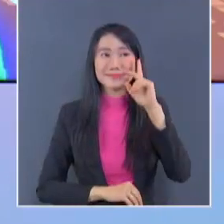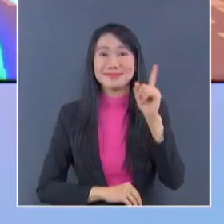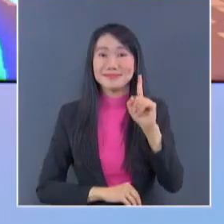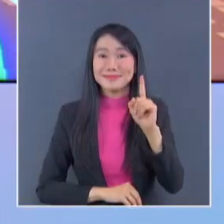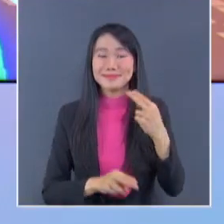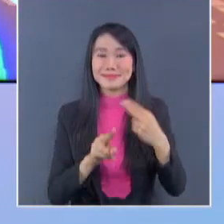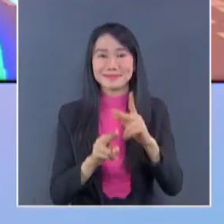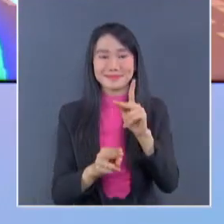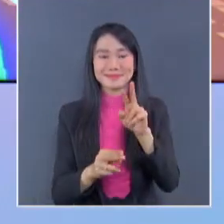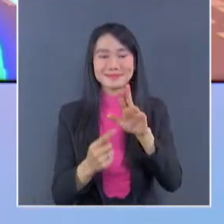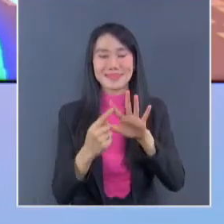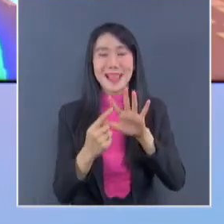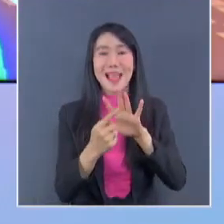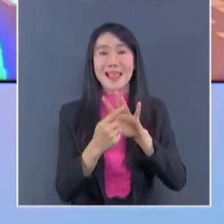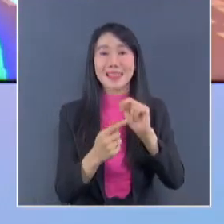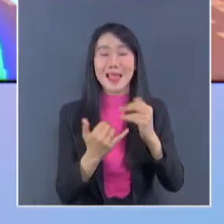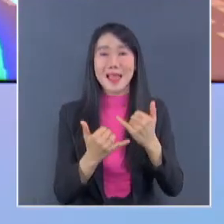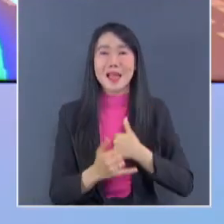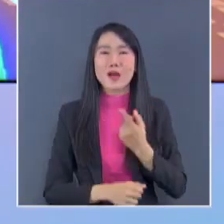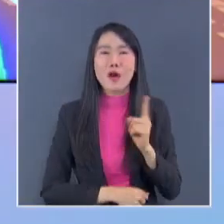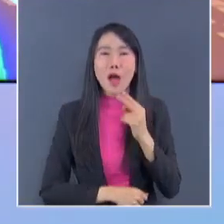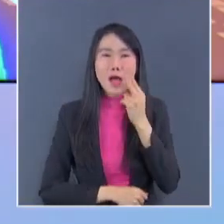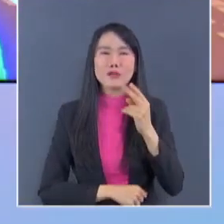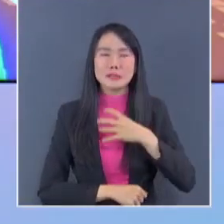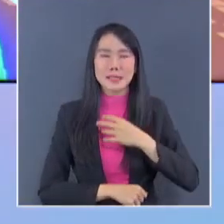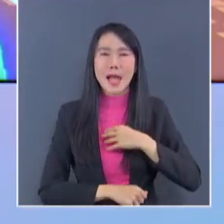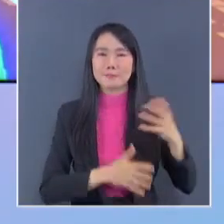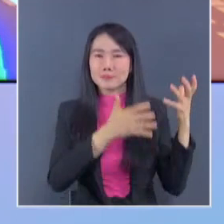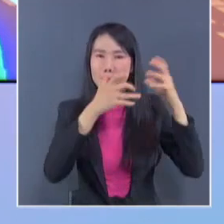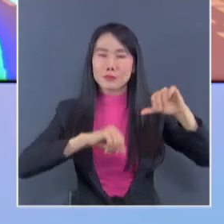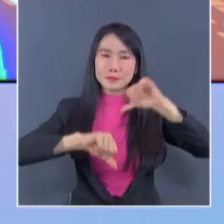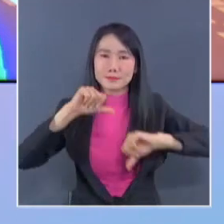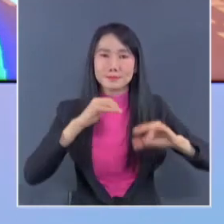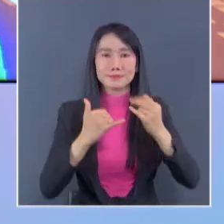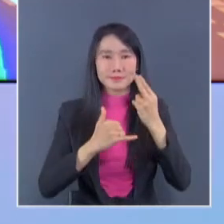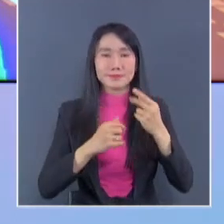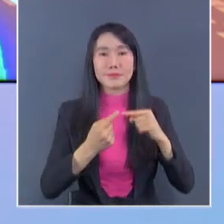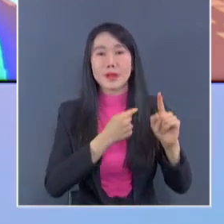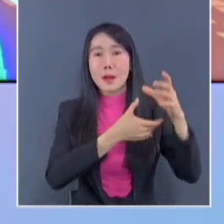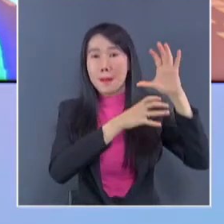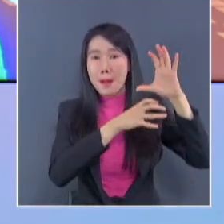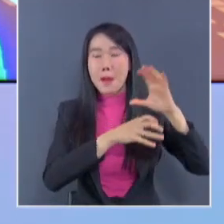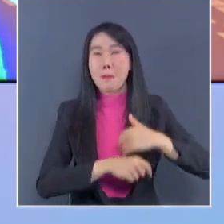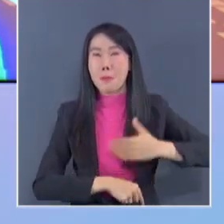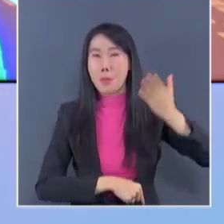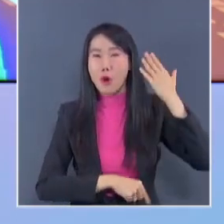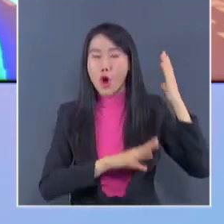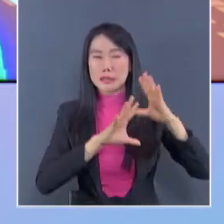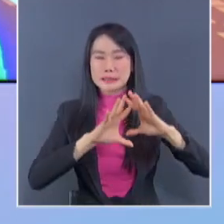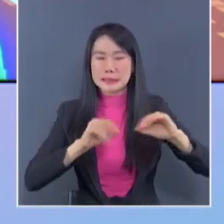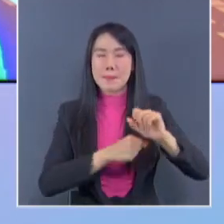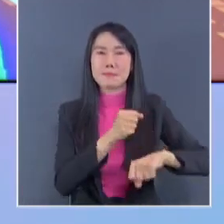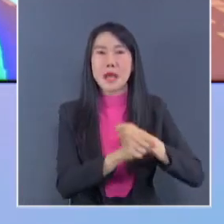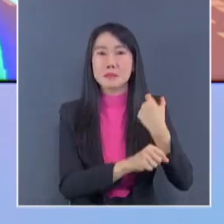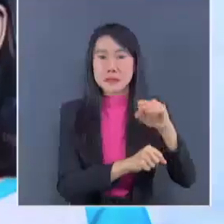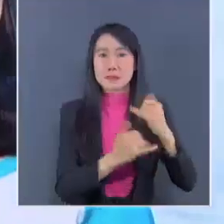ของสาวกระแตสุภักษรนะคะที่ขอหวนมางานแสดงอีกครั้งค่ะกลับมารับงานภาพยนตร์ในรอบ10ปีหลังจากที่ห่างหายไปนาน